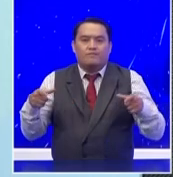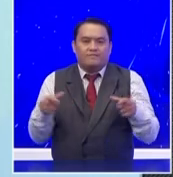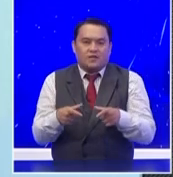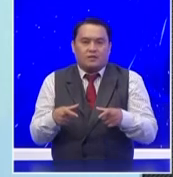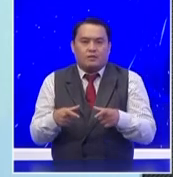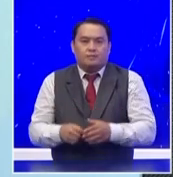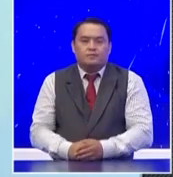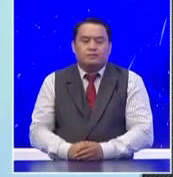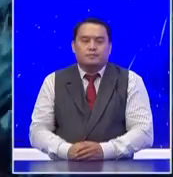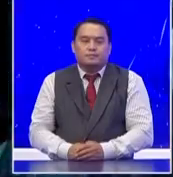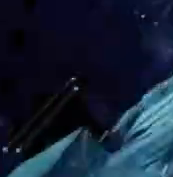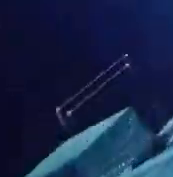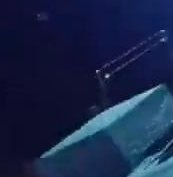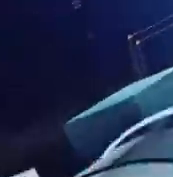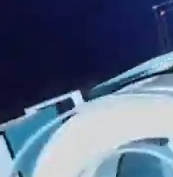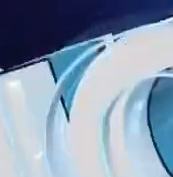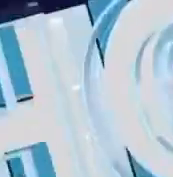мер.